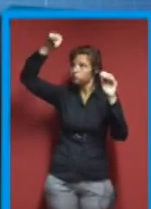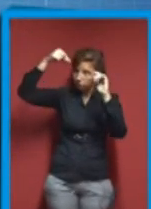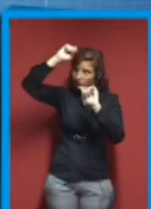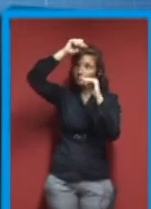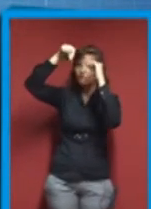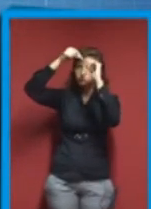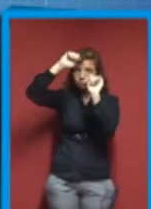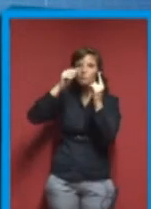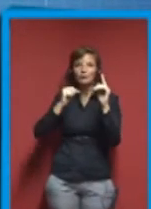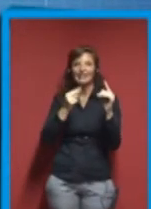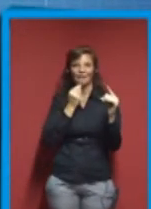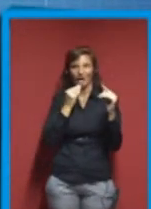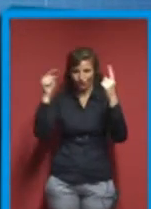città.